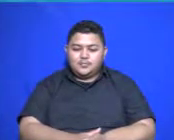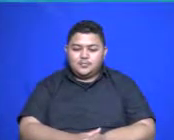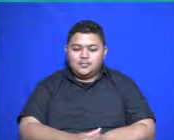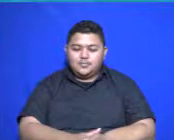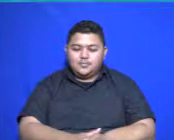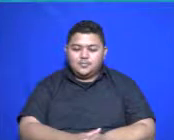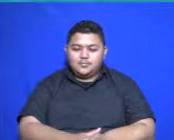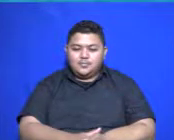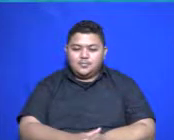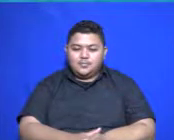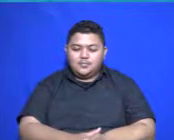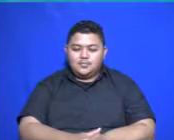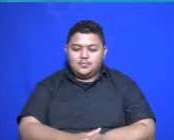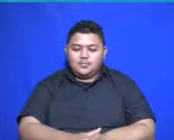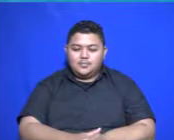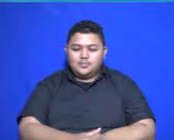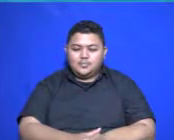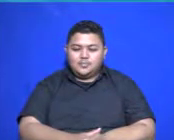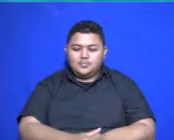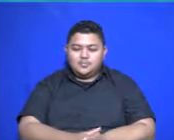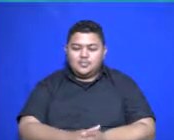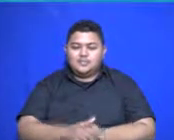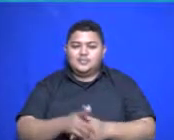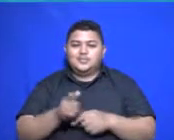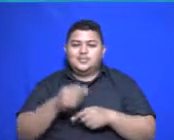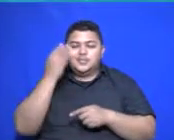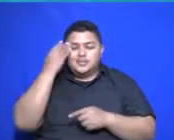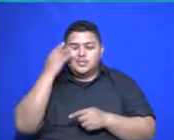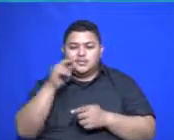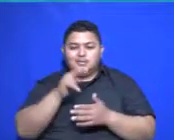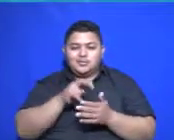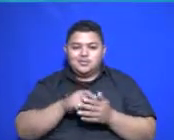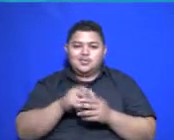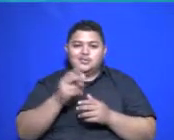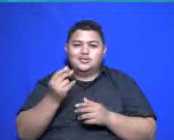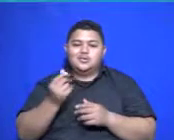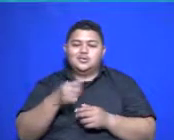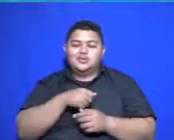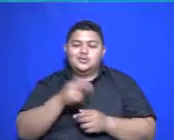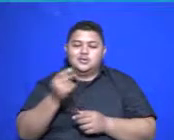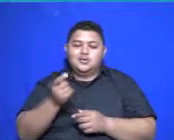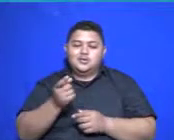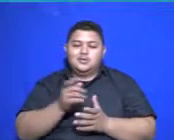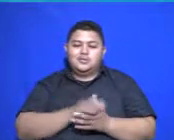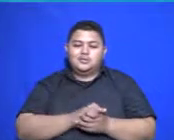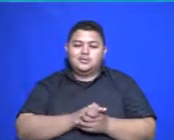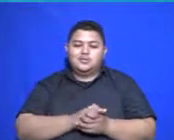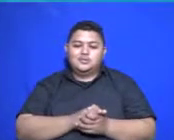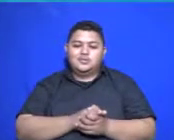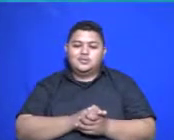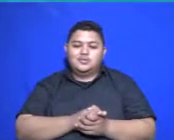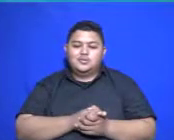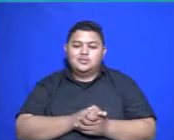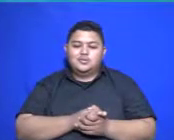Kementerian Keuangan, tapi yang jelas sekarang per definitif atau per definisi sudah ada ganti akta kebudayaan yang dulu belum tidak